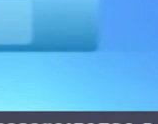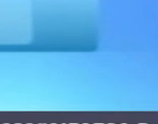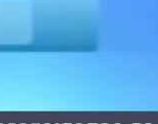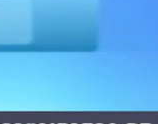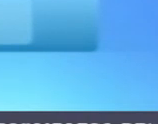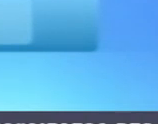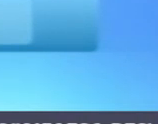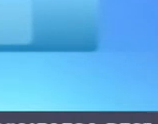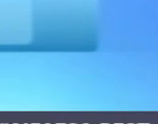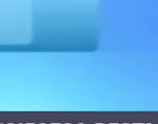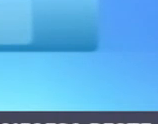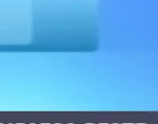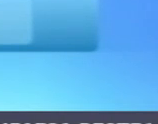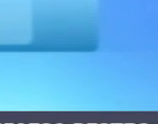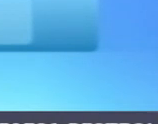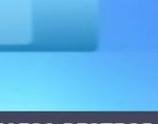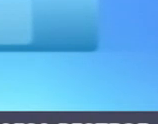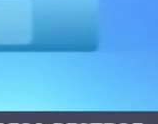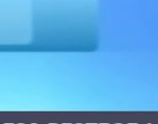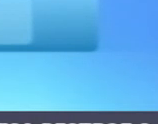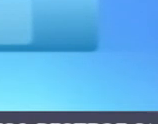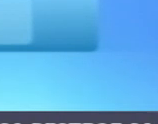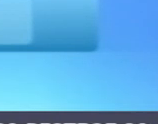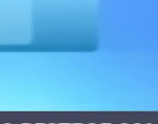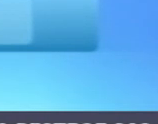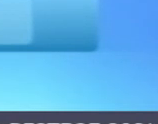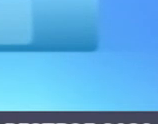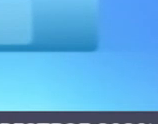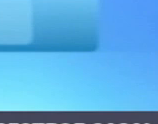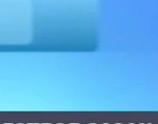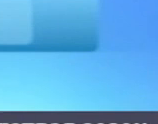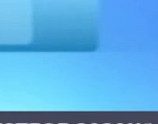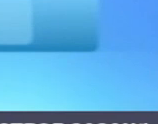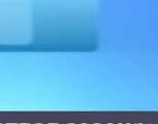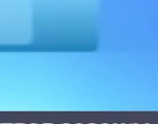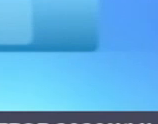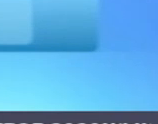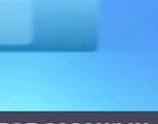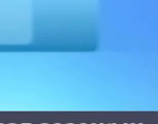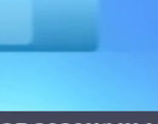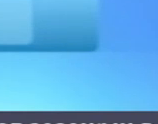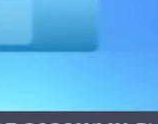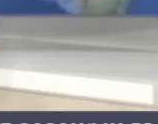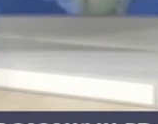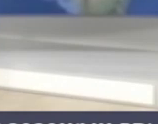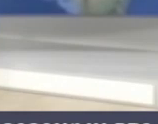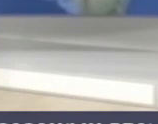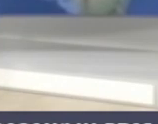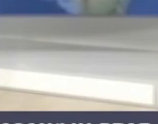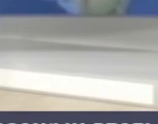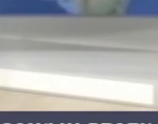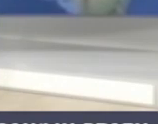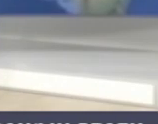hora. Enquanto kondisau laloran a susi 0.5 até 0.75 metro. Diak